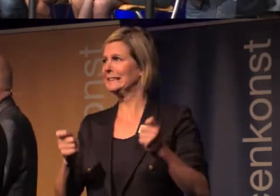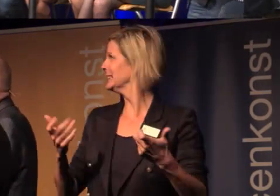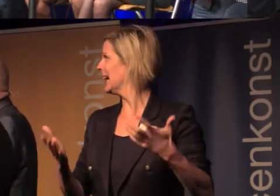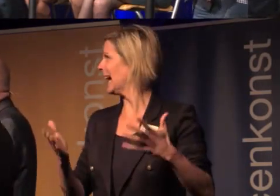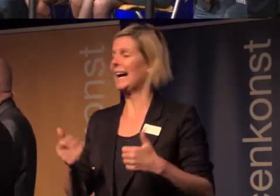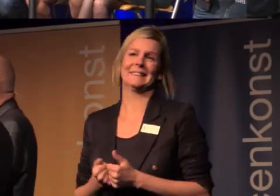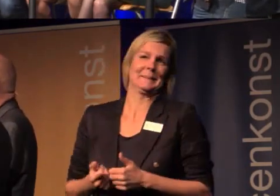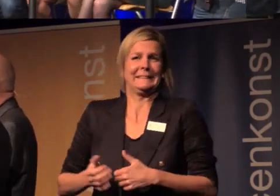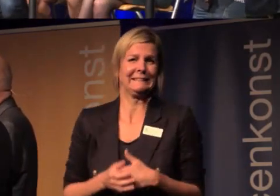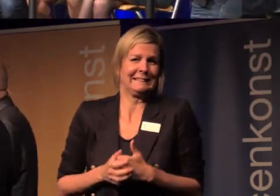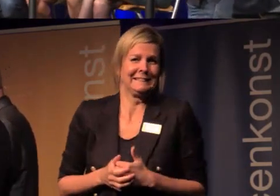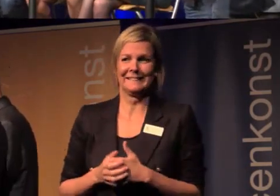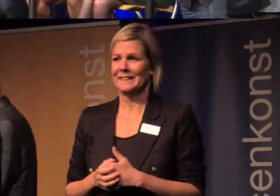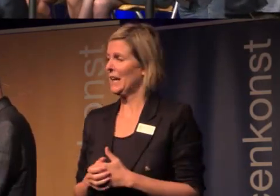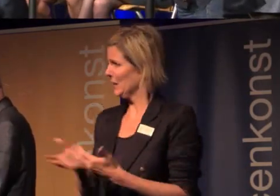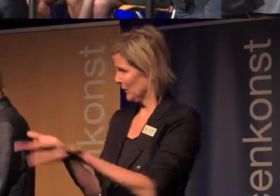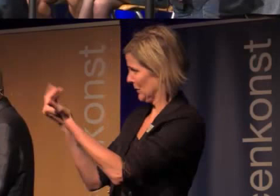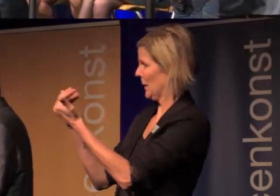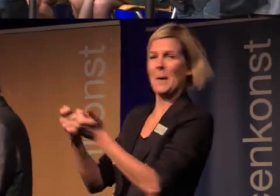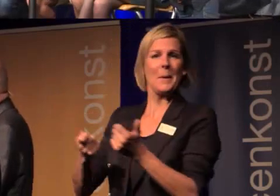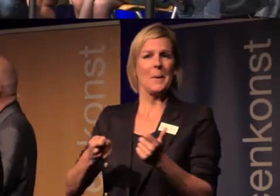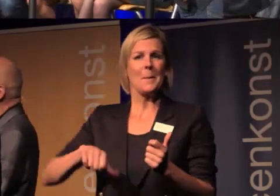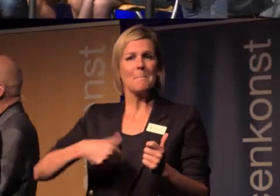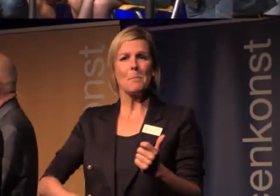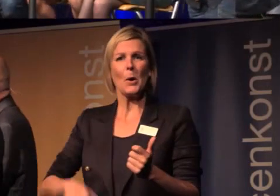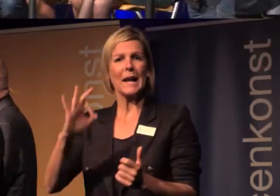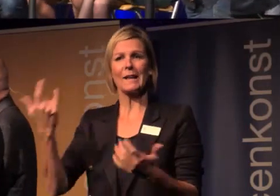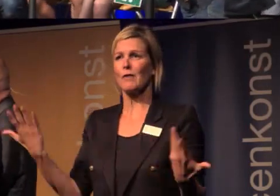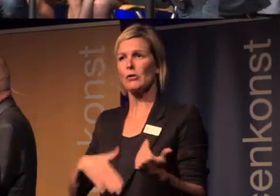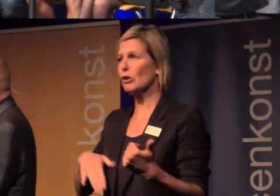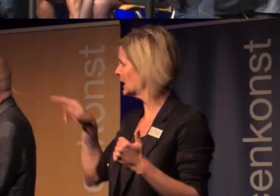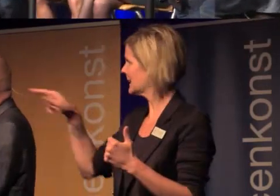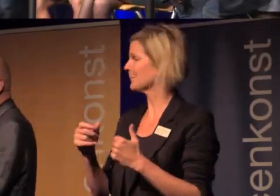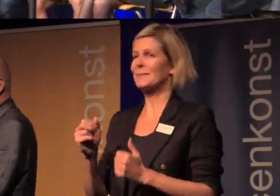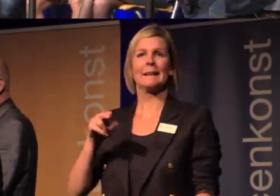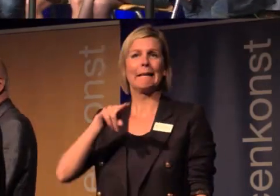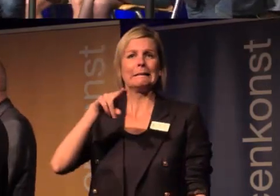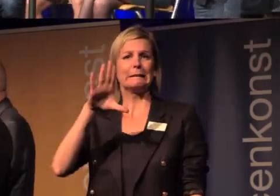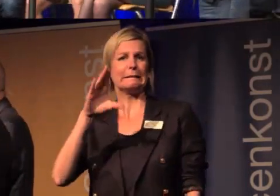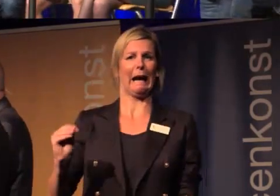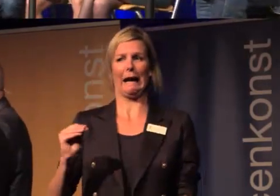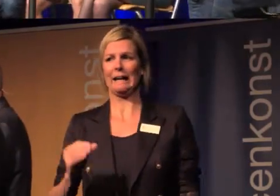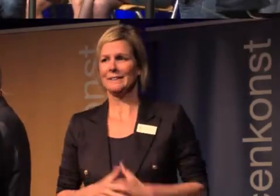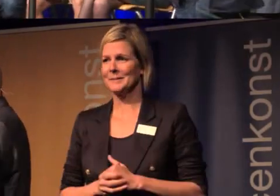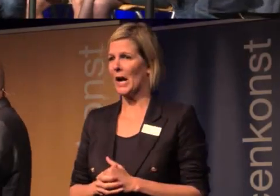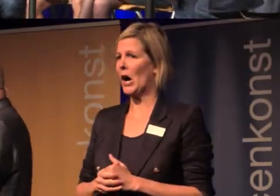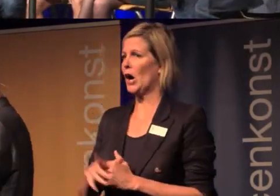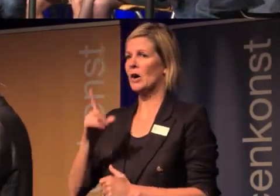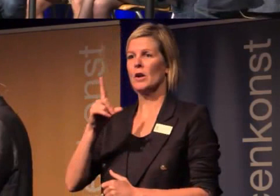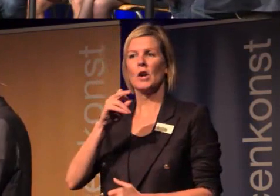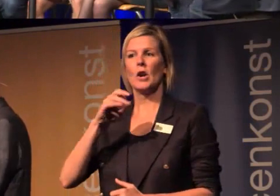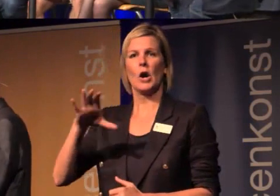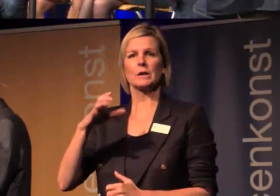Alliansen vet inte. Kom igen nu, borgerligheten. Vad tycker ni egentligen? Ja. Lars Anders bekymrad.